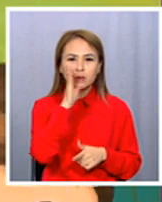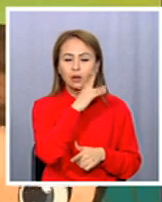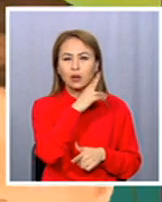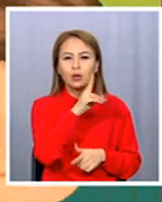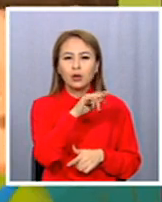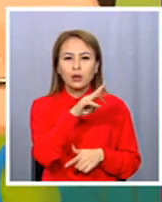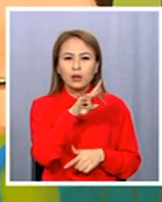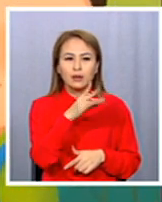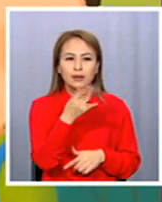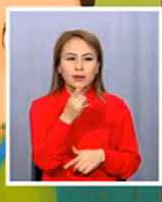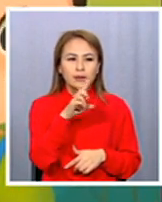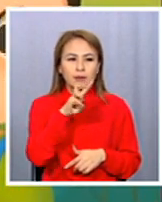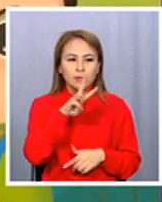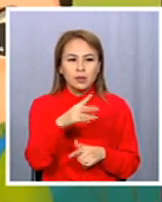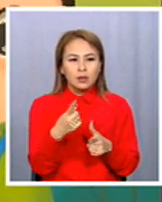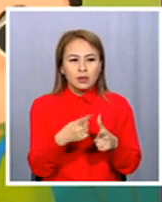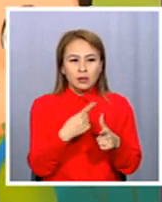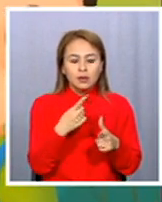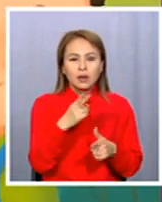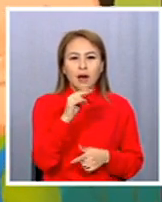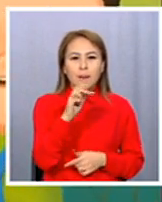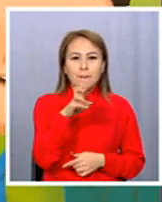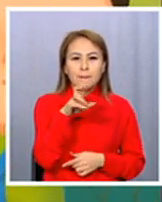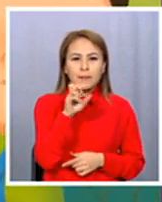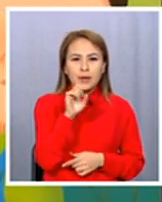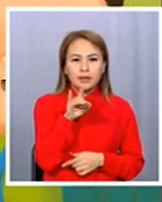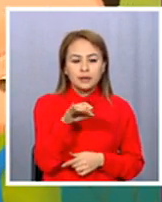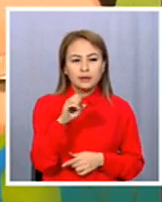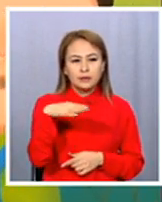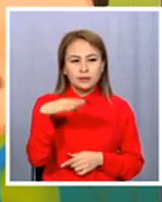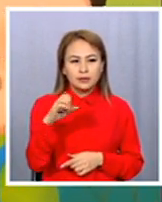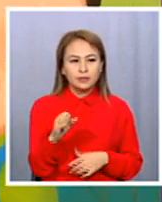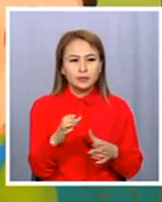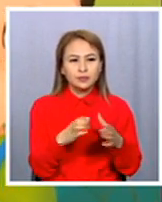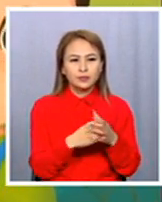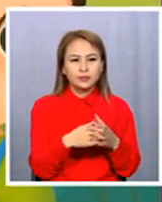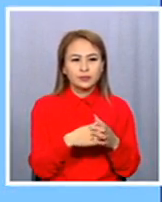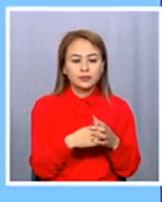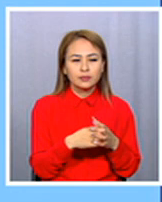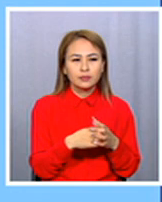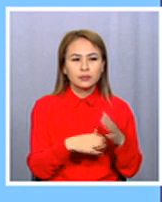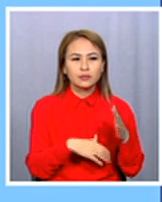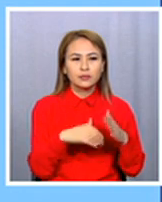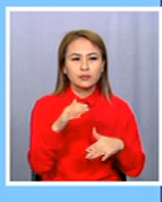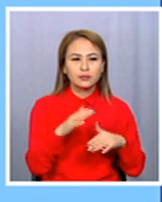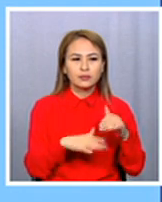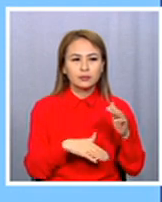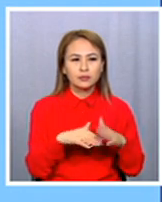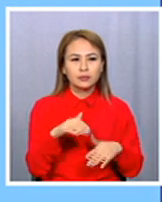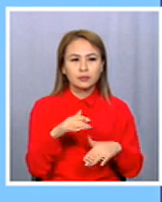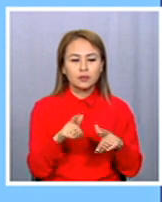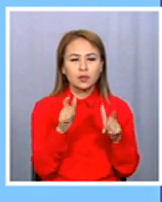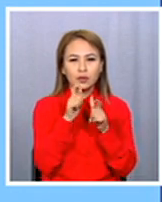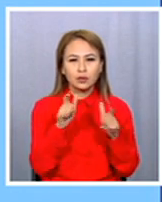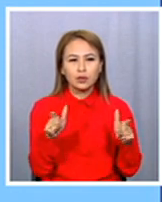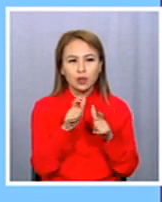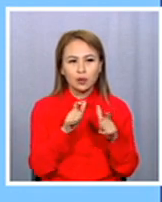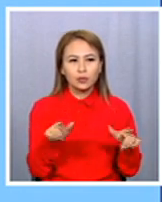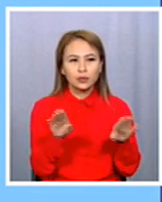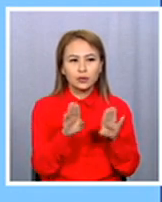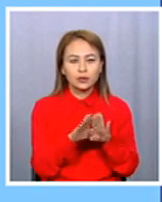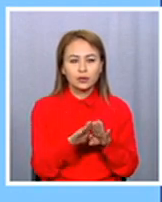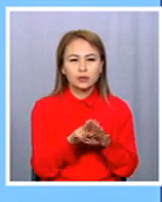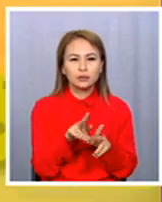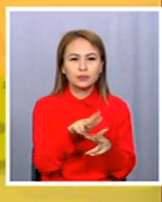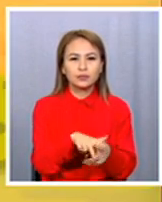дер сені. Қамбараты бірім, менмін насы қолын. Қорау-қорау десең, шауып